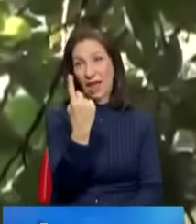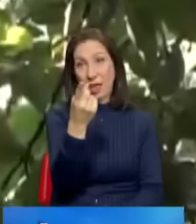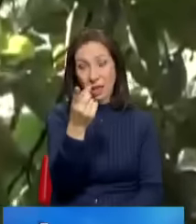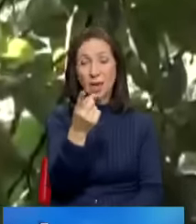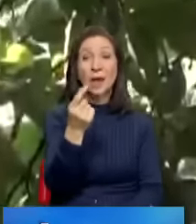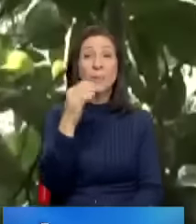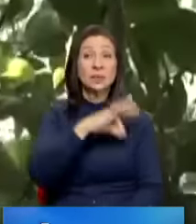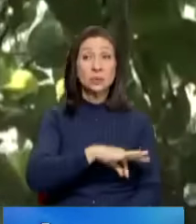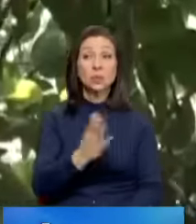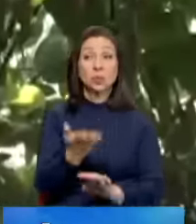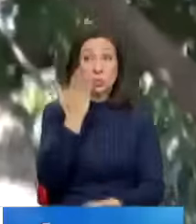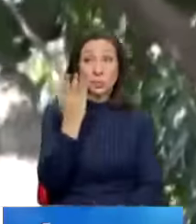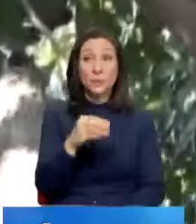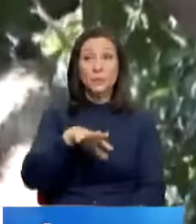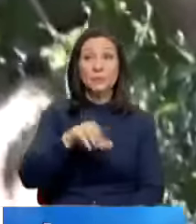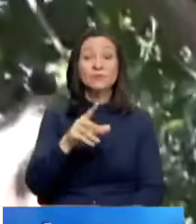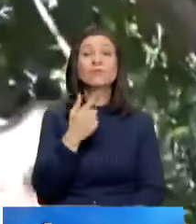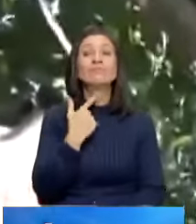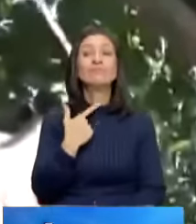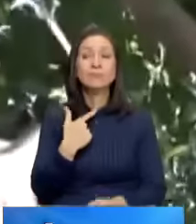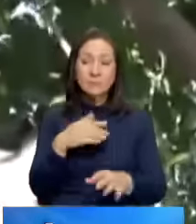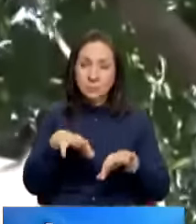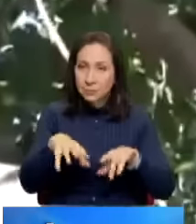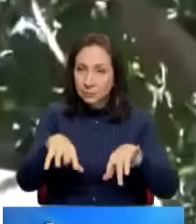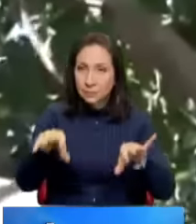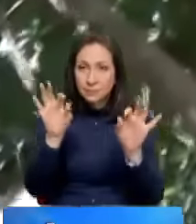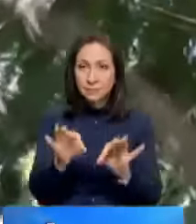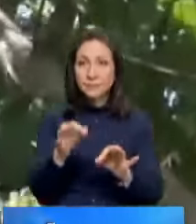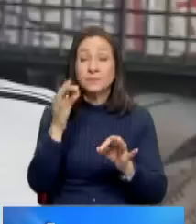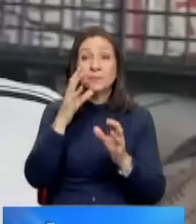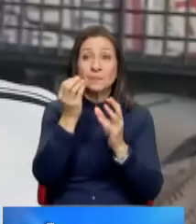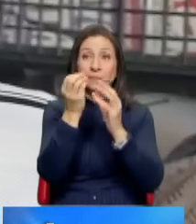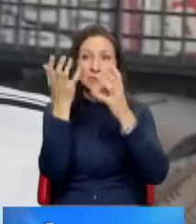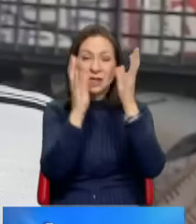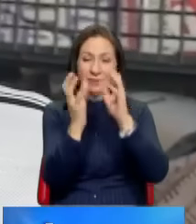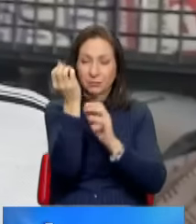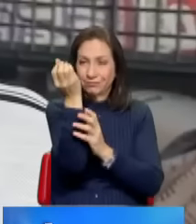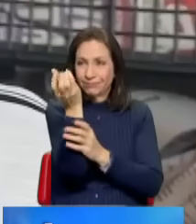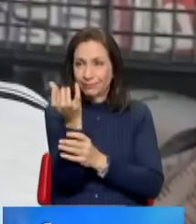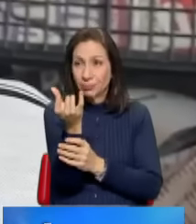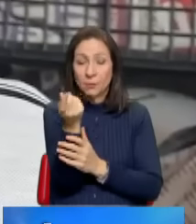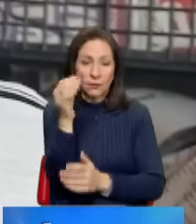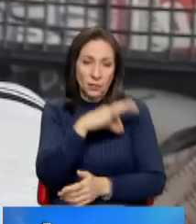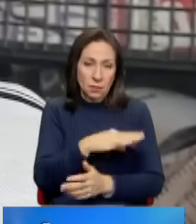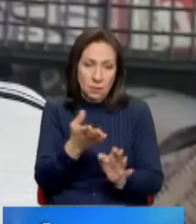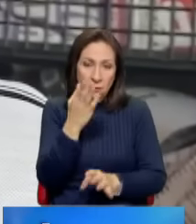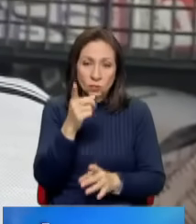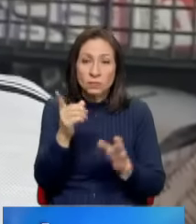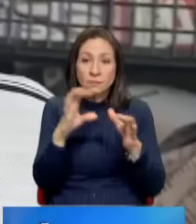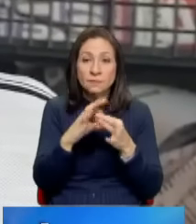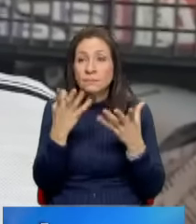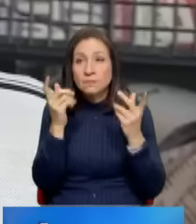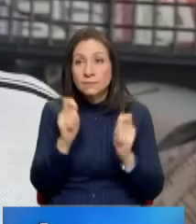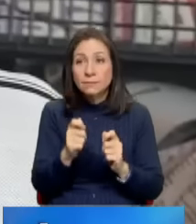tanesi. Kazancı yüksek olunca hırsızların iştahı da kabarıyor. Millet maaşlar da büyüdü. Getirisi de biraz daha yüksek. Bununla ilgili işte ne